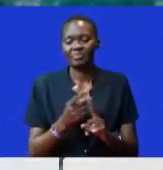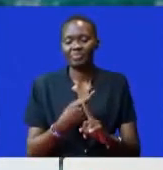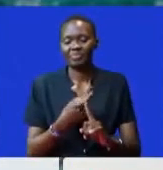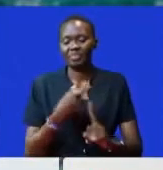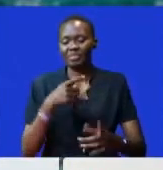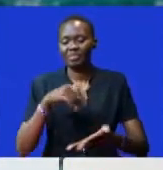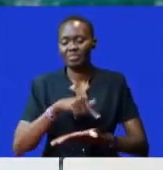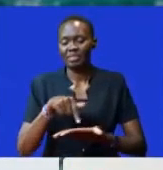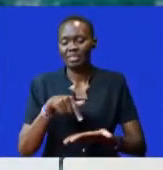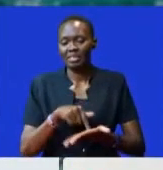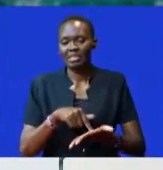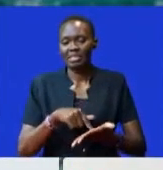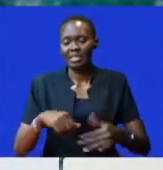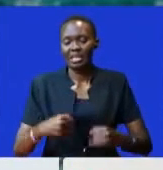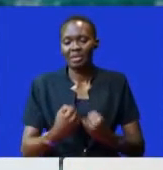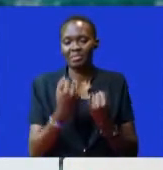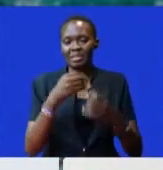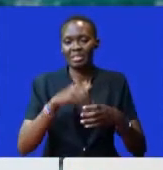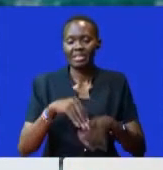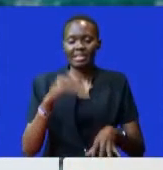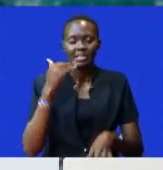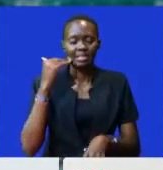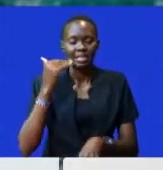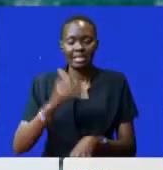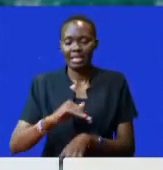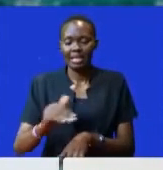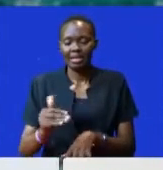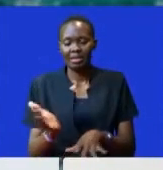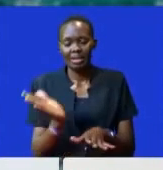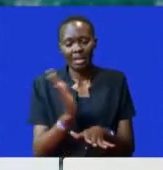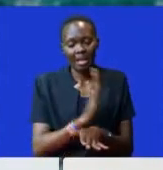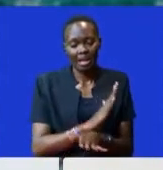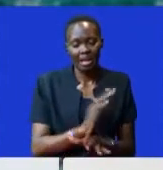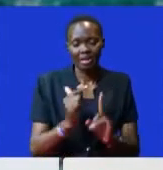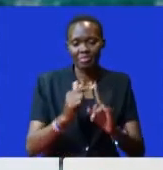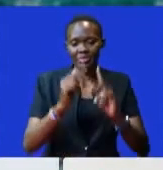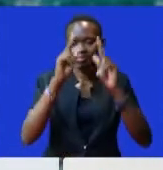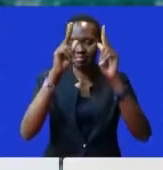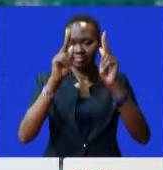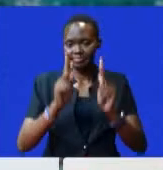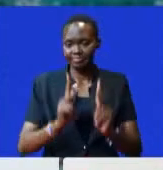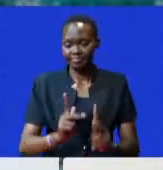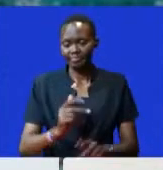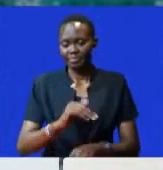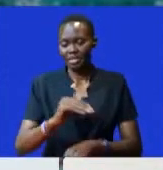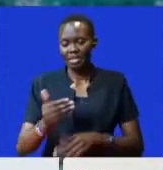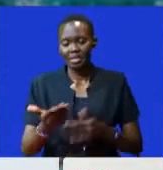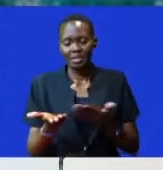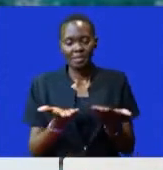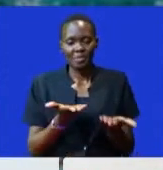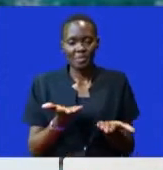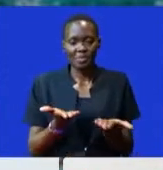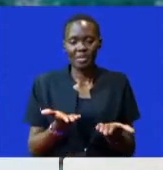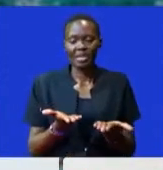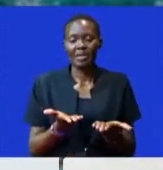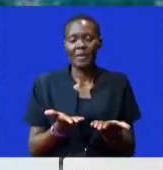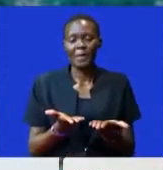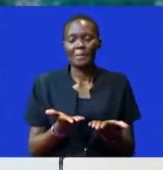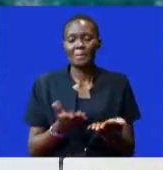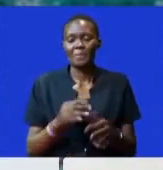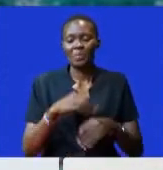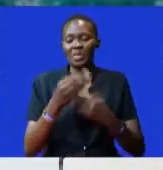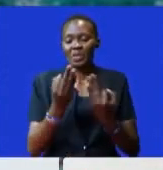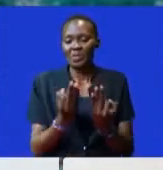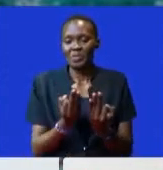Kopogore gi mago, mabende timore kaunti ma Siaya, waduoga achiel kachiel nyake kaunti ma Kisumu kae. Kama bende wayudo kanyo ni